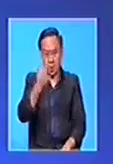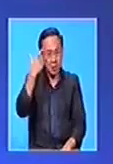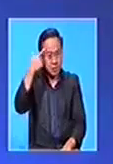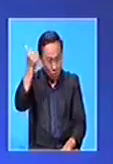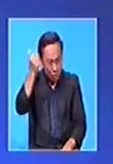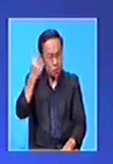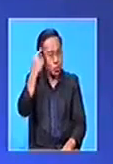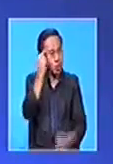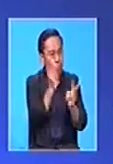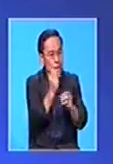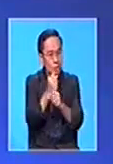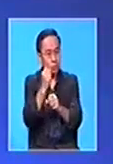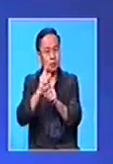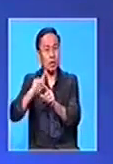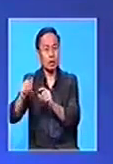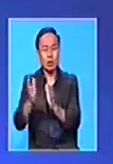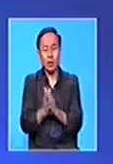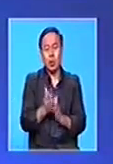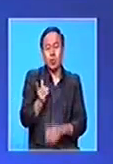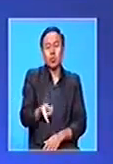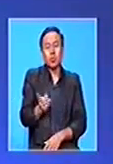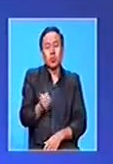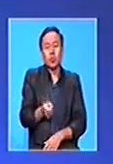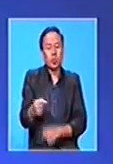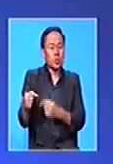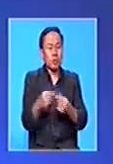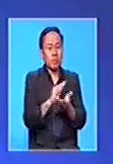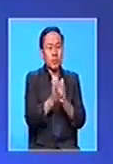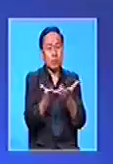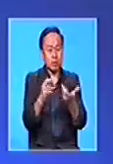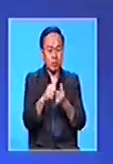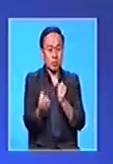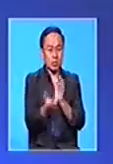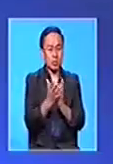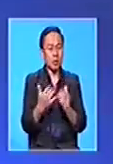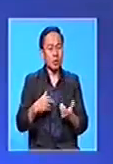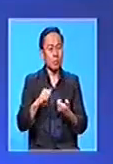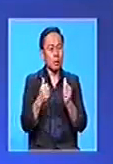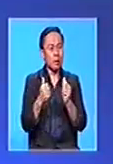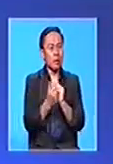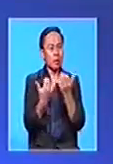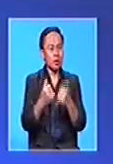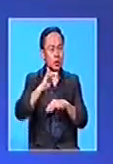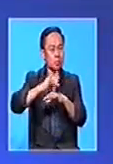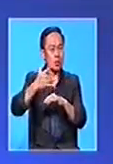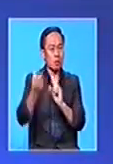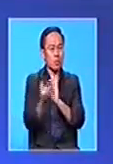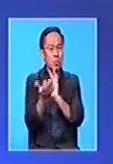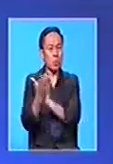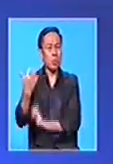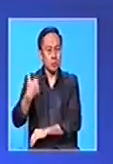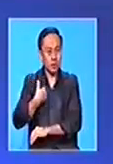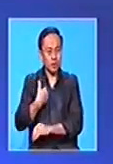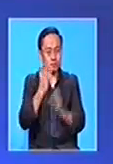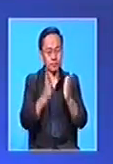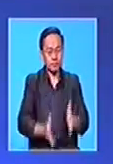การทำสิ่งเดิมๆนะมันอาจจะเกิดปัญหาขึ้นในปัจจุบันนะครับเพราะว่าภัยธรรมชาติมันมากขึ้นทุกปีทุกปีเพราะนั้นพี่น้องเก